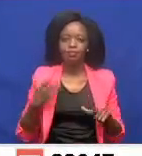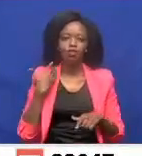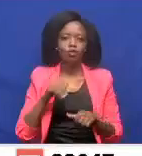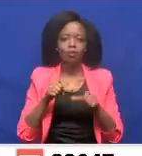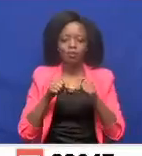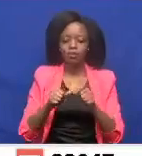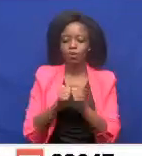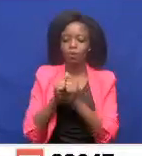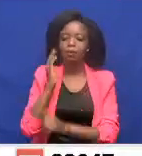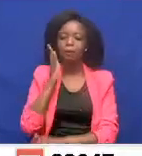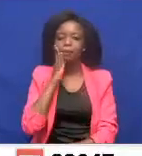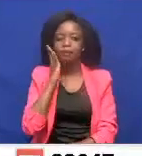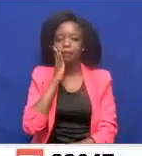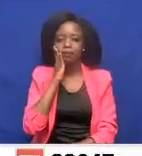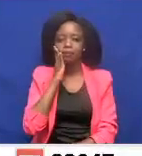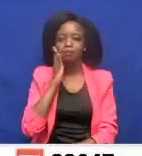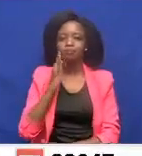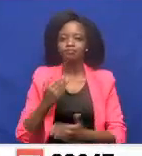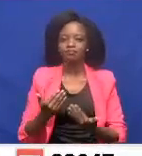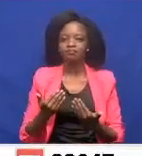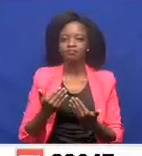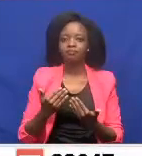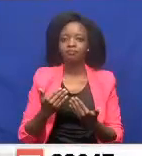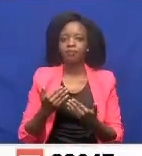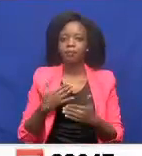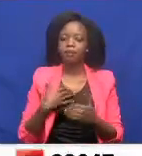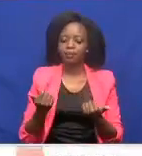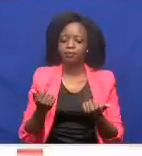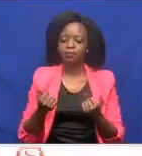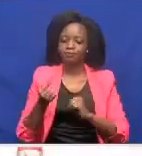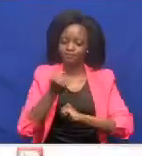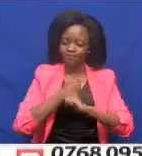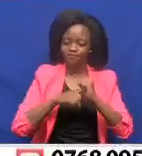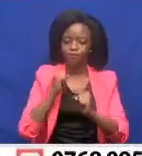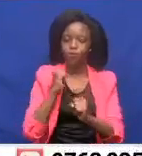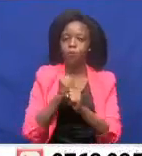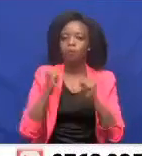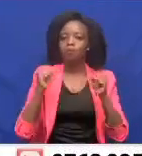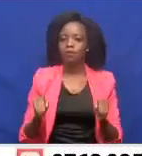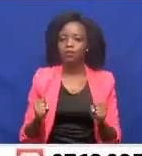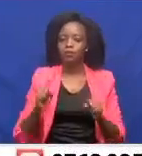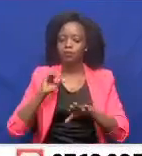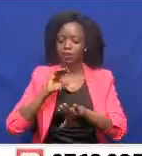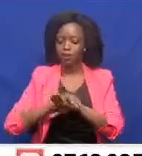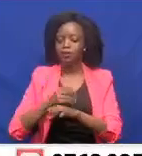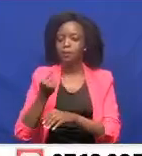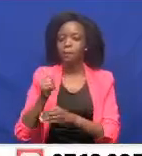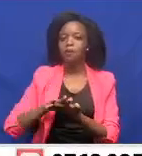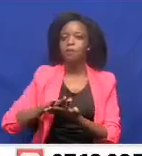mada. So, ikakuwa lazima ni TBD, niweze kupata gachapa ya juu.